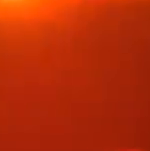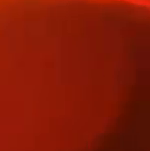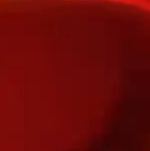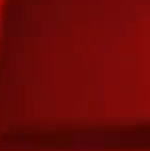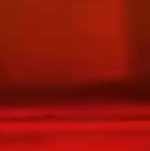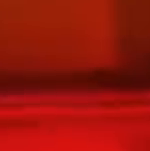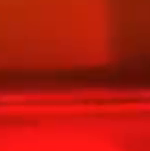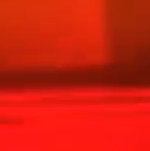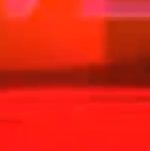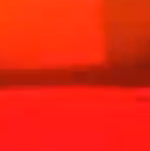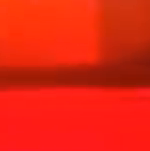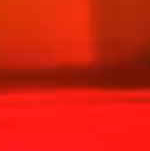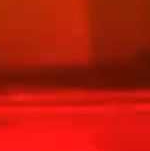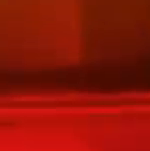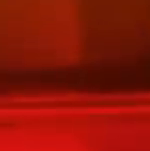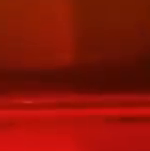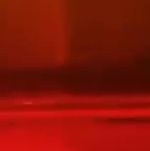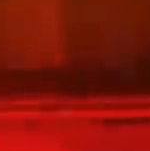Overseas.